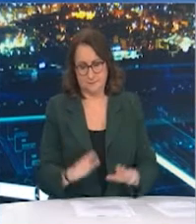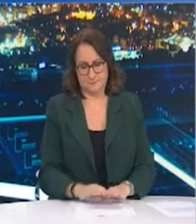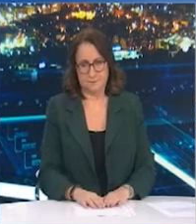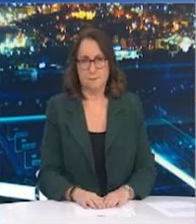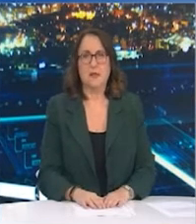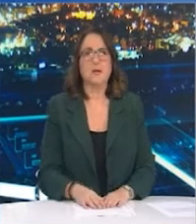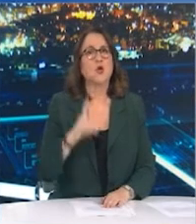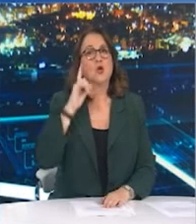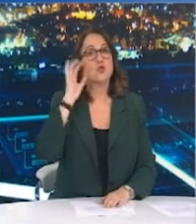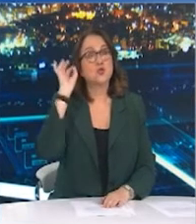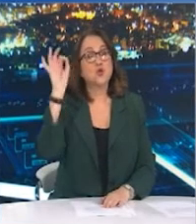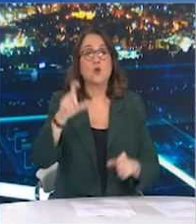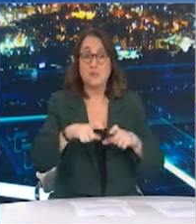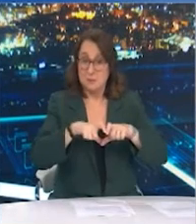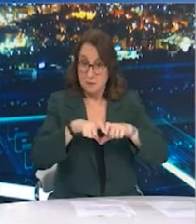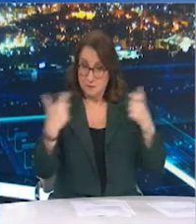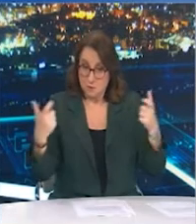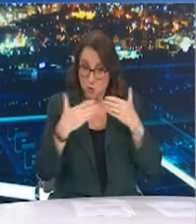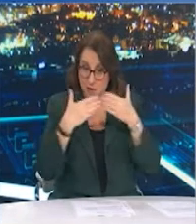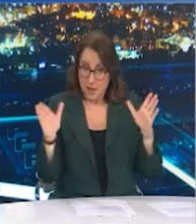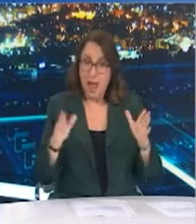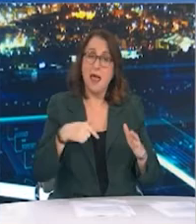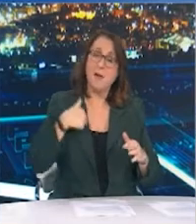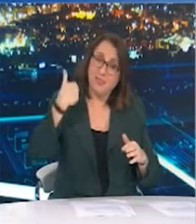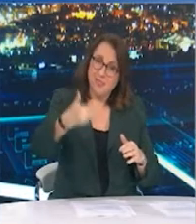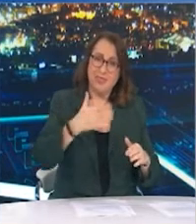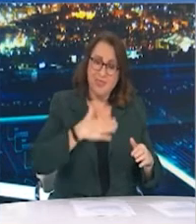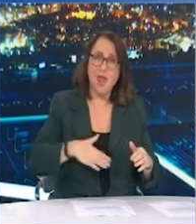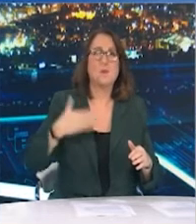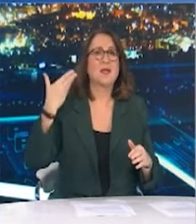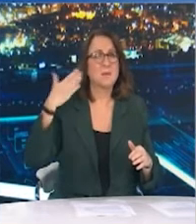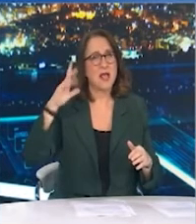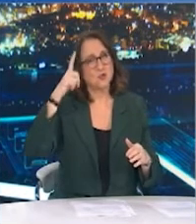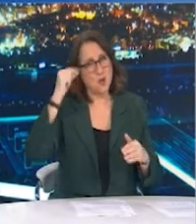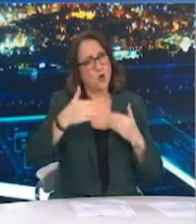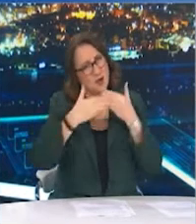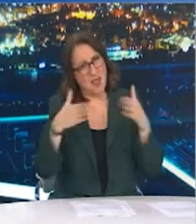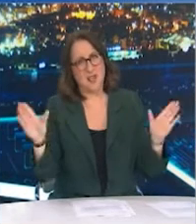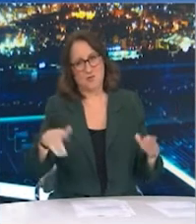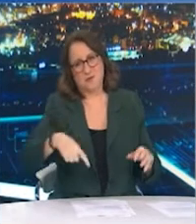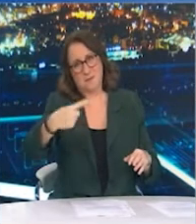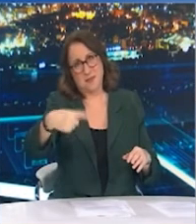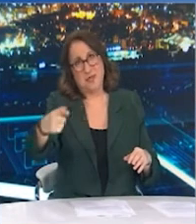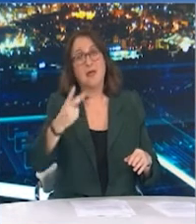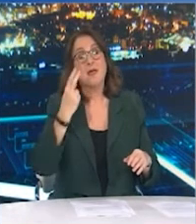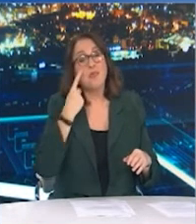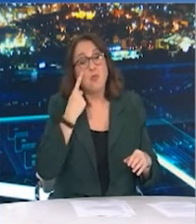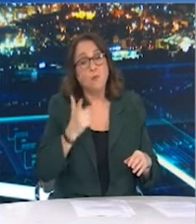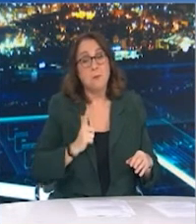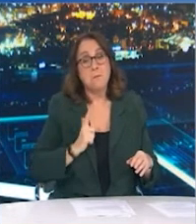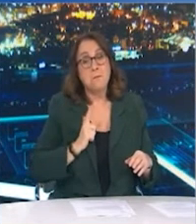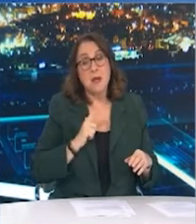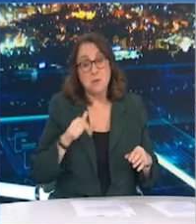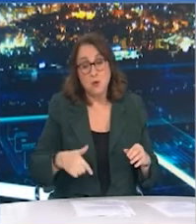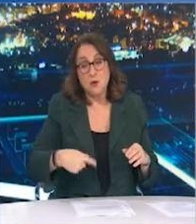τα δημοτικά, αλλά να μπορέσουμε να ανοίξουμε και τη δευτεροβάθμια εκπαίδευση στο μέλλον, εφόσον δεν έχουμε εκθετική αύξηση των κρουσμάτων